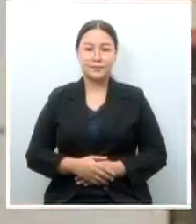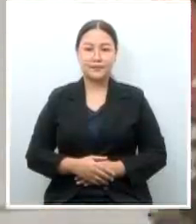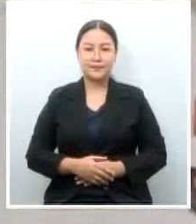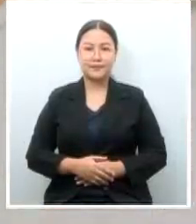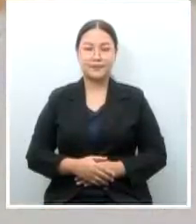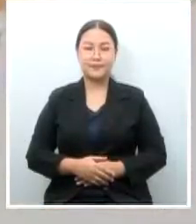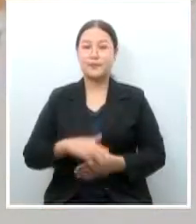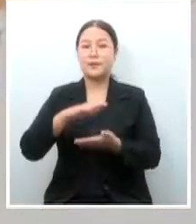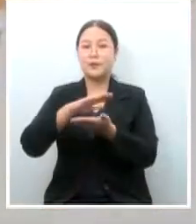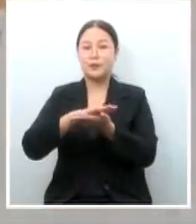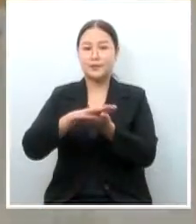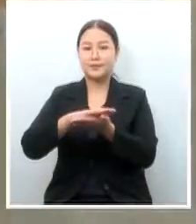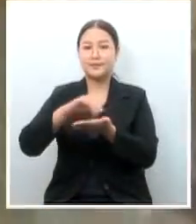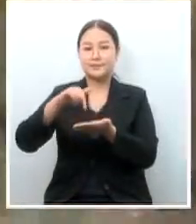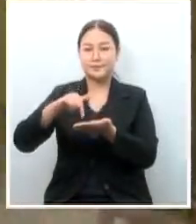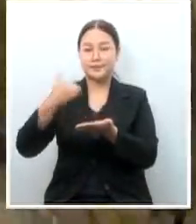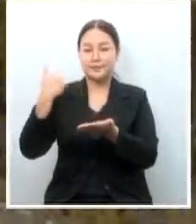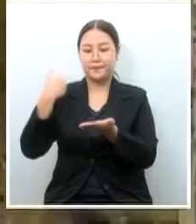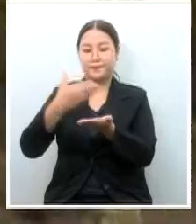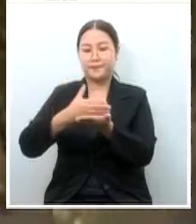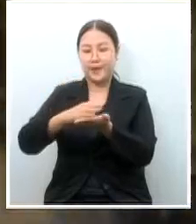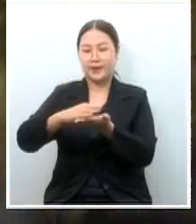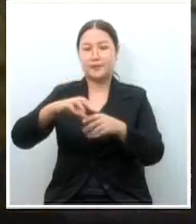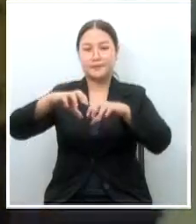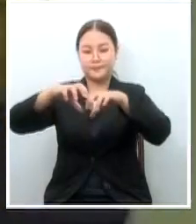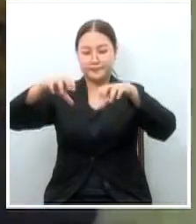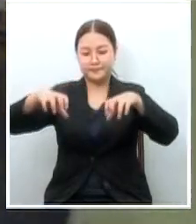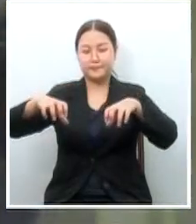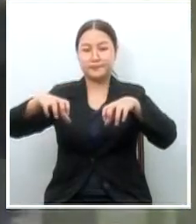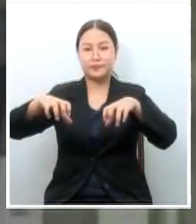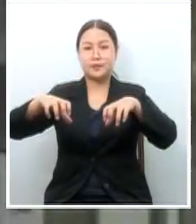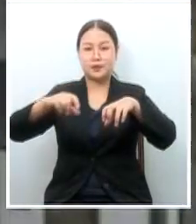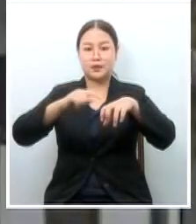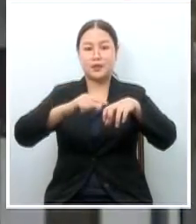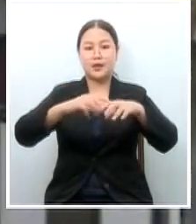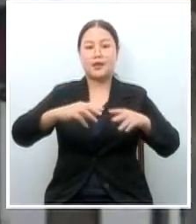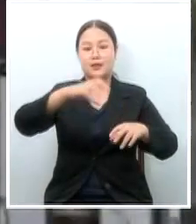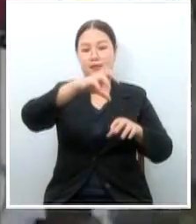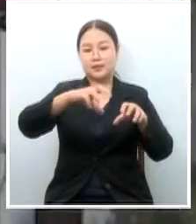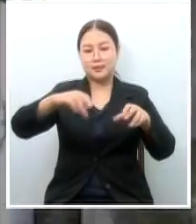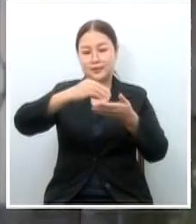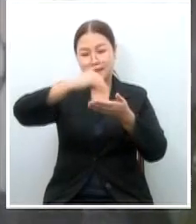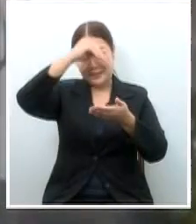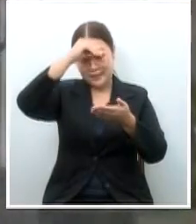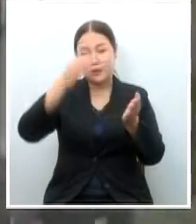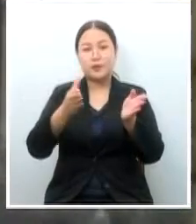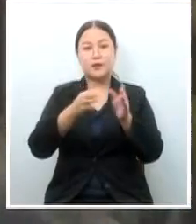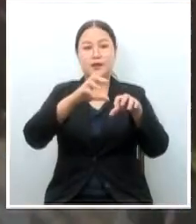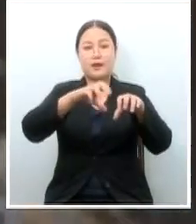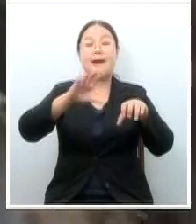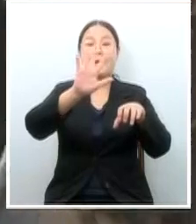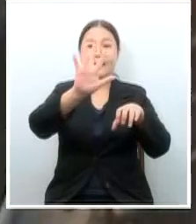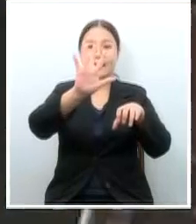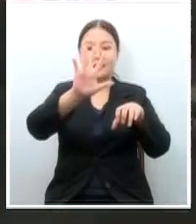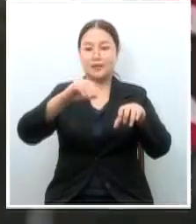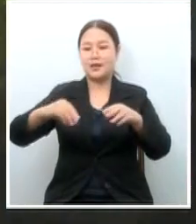โรงเรียนวัดราชโอรสแบ่งพื้นที่ออกเป็น2ส่วนมีอาคารเรียนรวมทั้งสิ้นจำนวน5หลังอาคารประกอบ